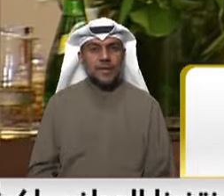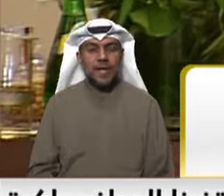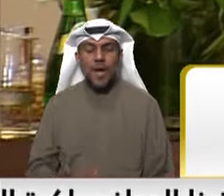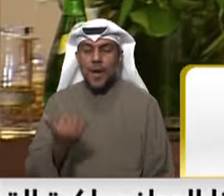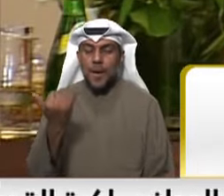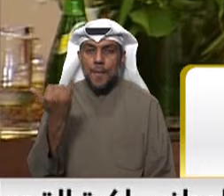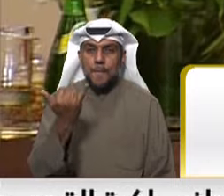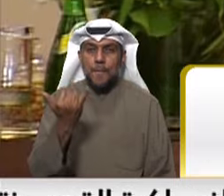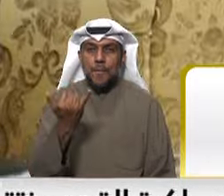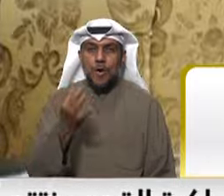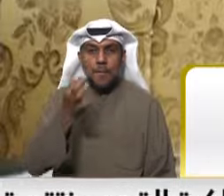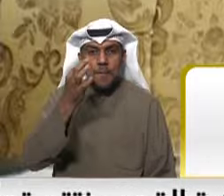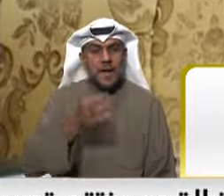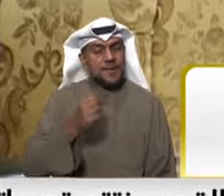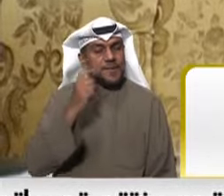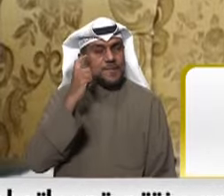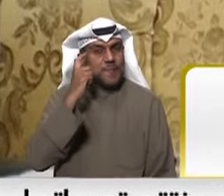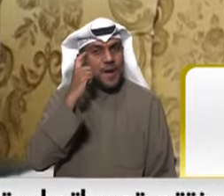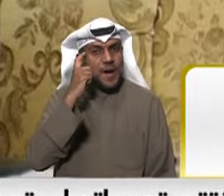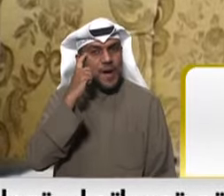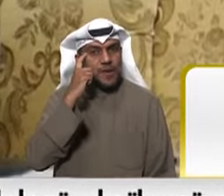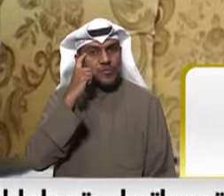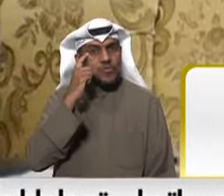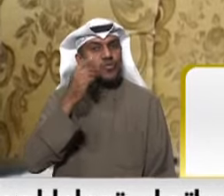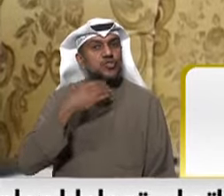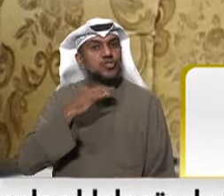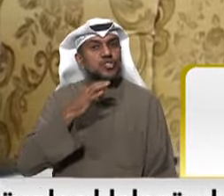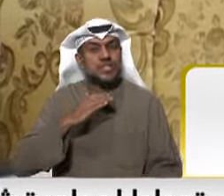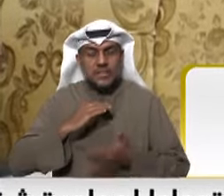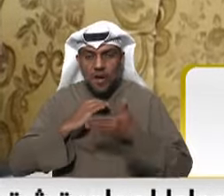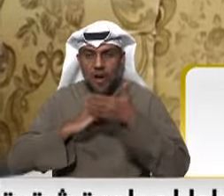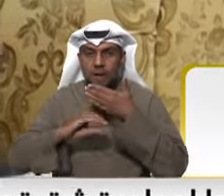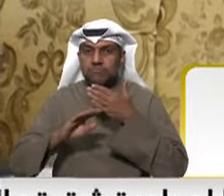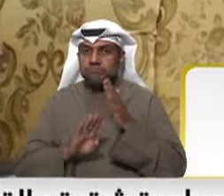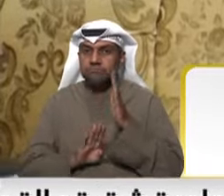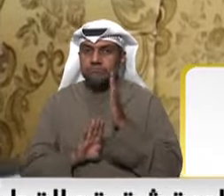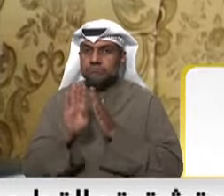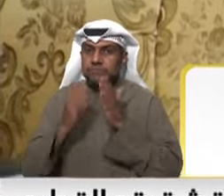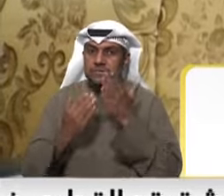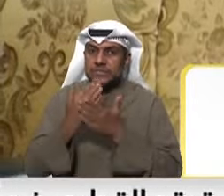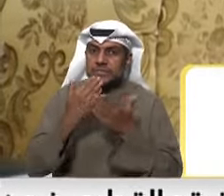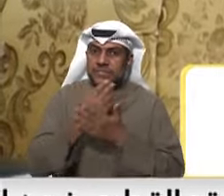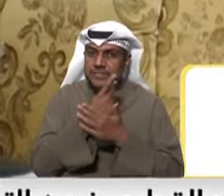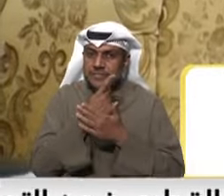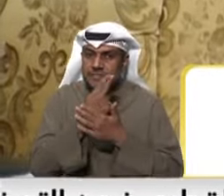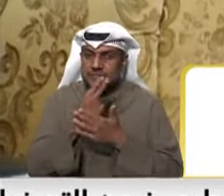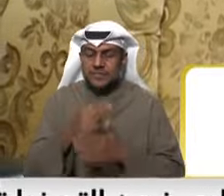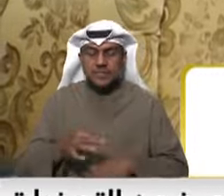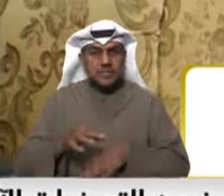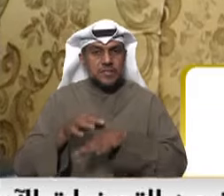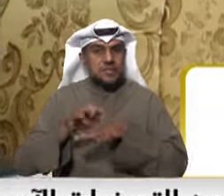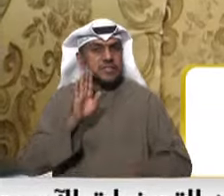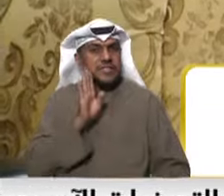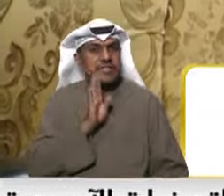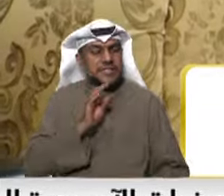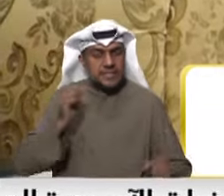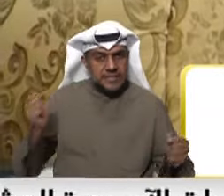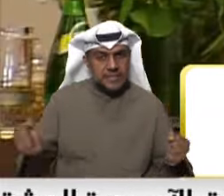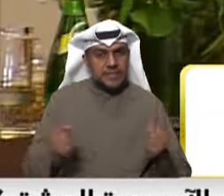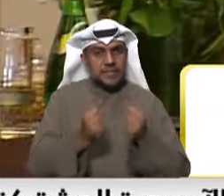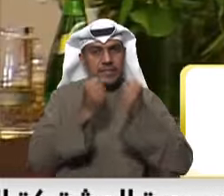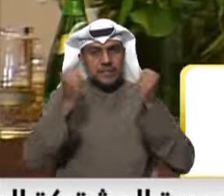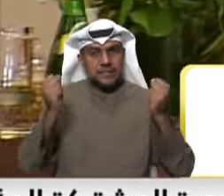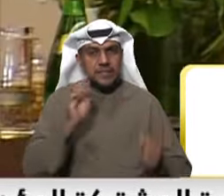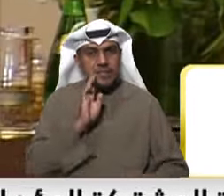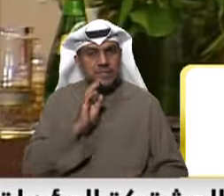ركائزنا في ذلك تسليح حديث وكوادر بشرية مدربة بأعلى